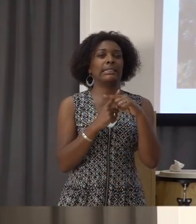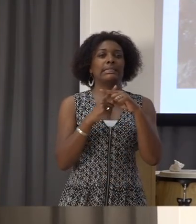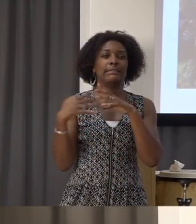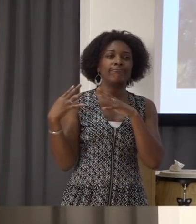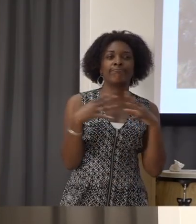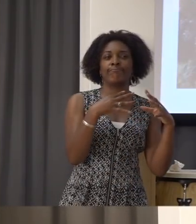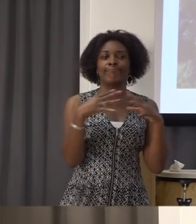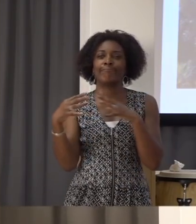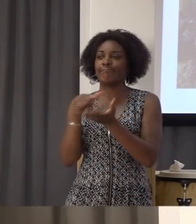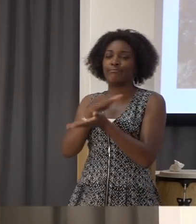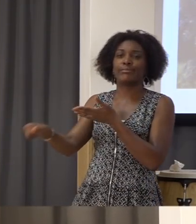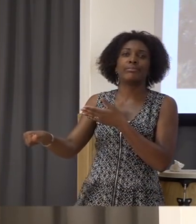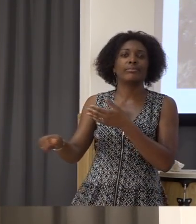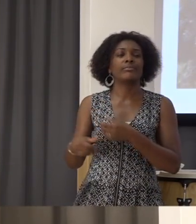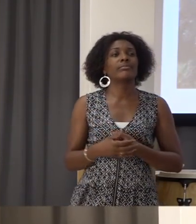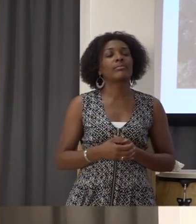Alléluia.